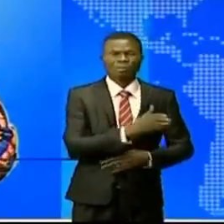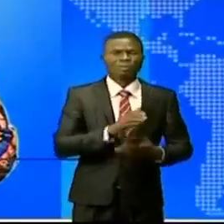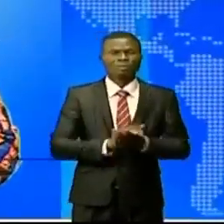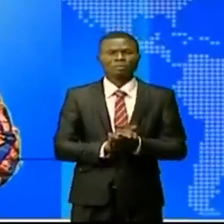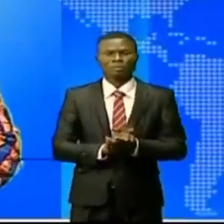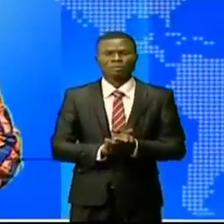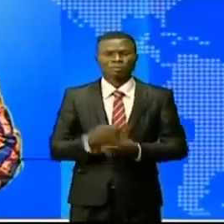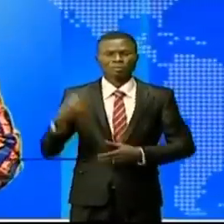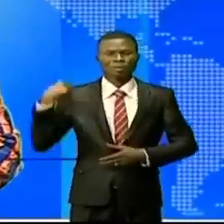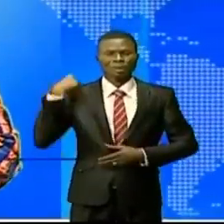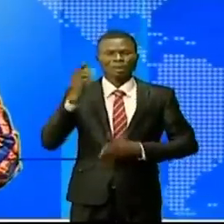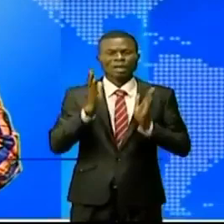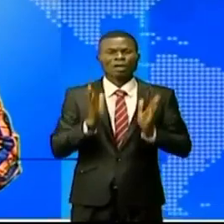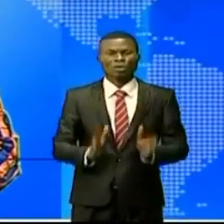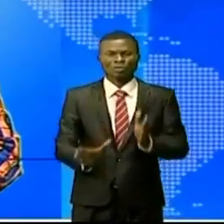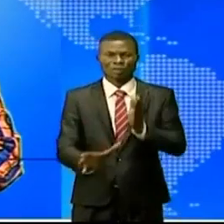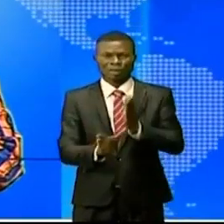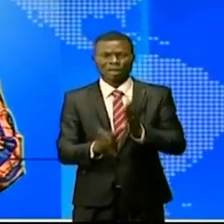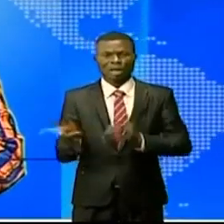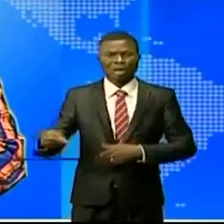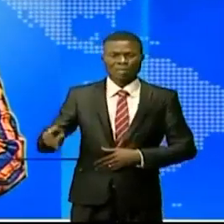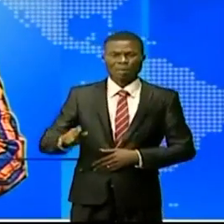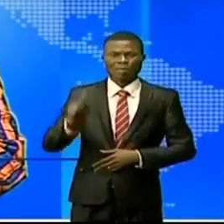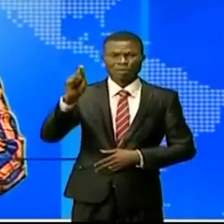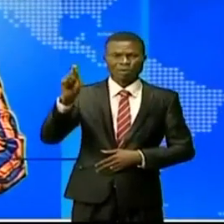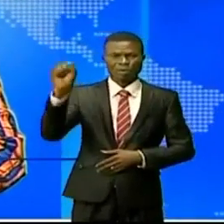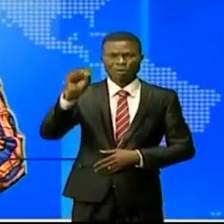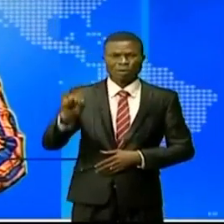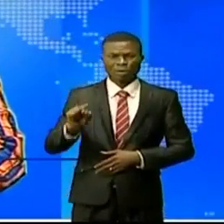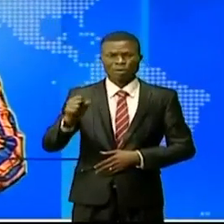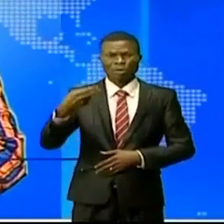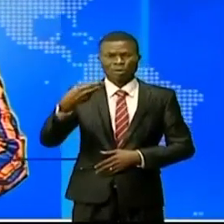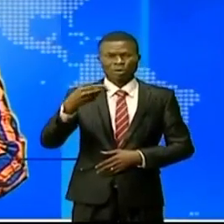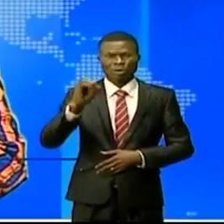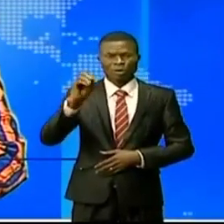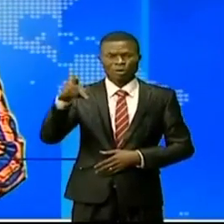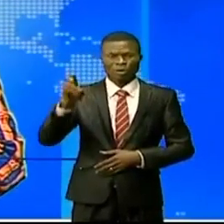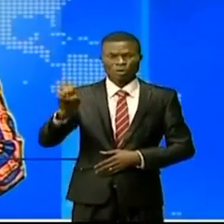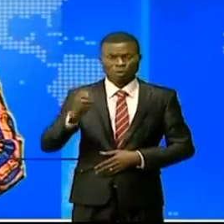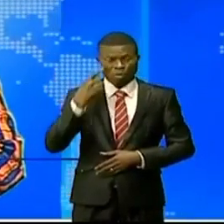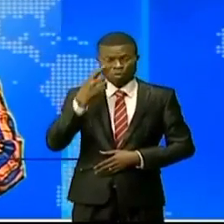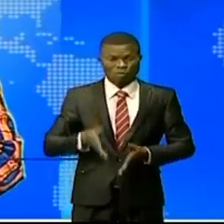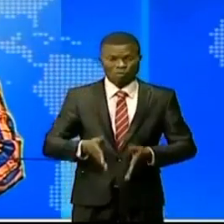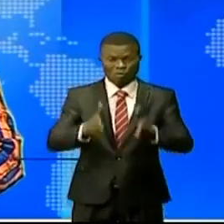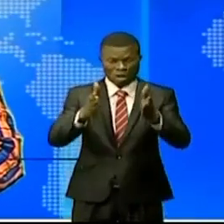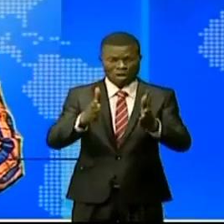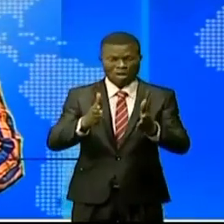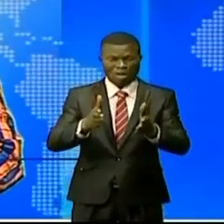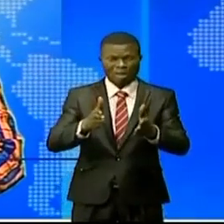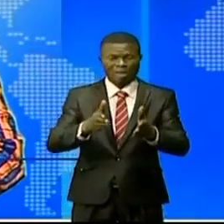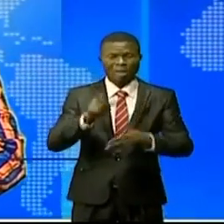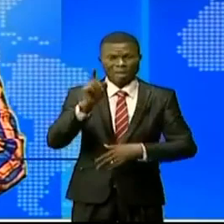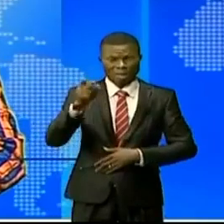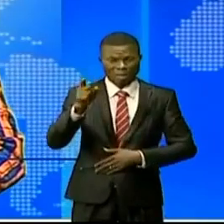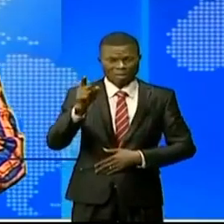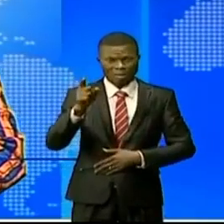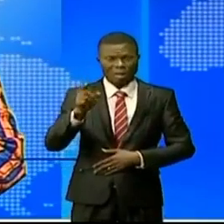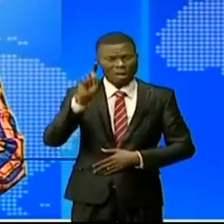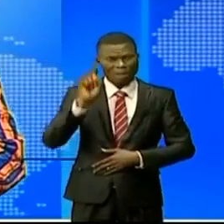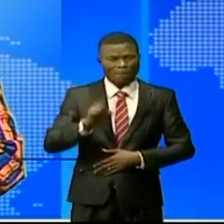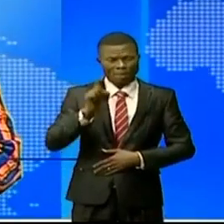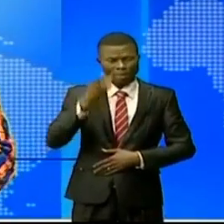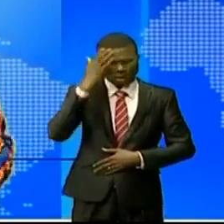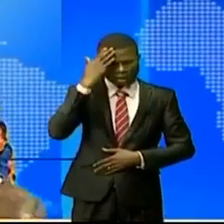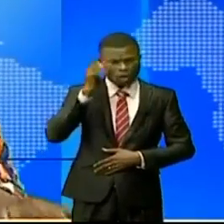Et puis le gouverneur intérimaire de la province de la Tshopo a visité quelques artères de la ville de Kisangani. Maurice Mbidou a voulu se